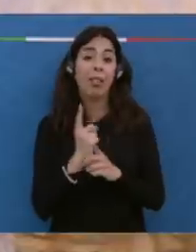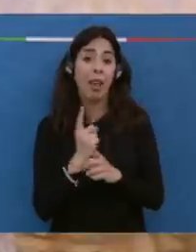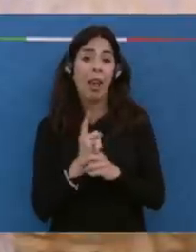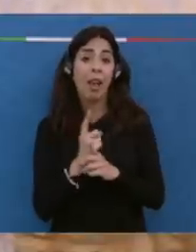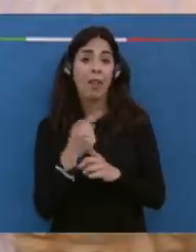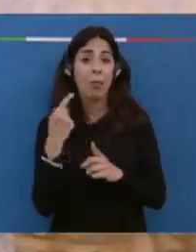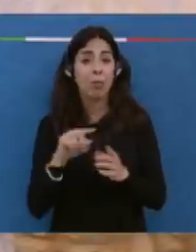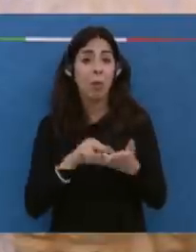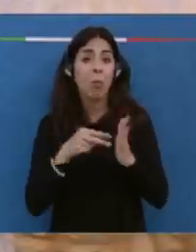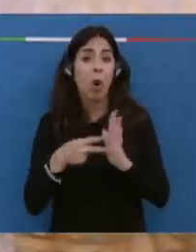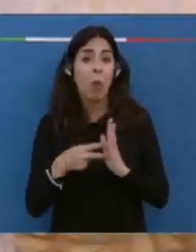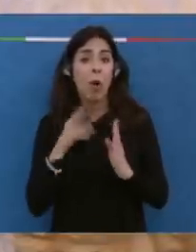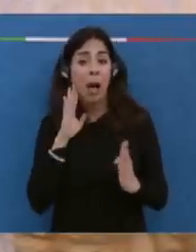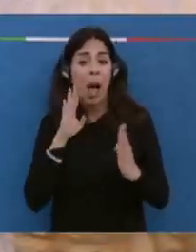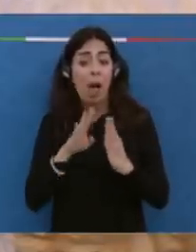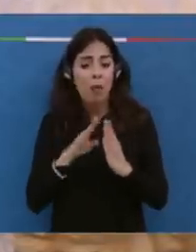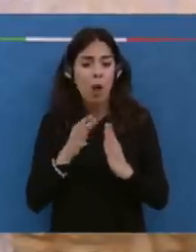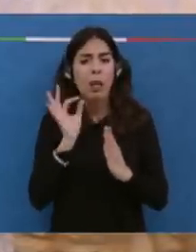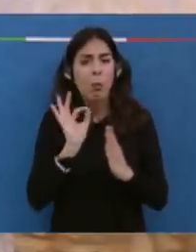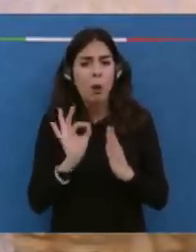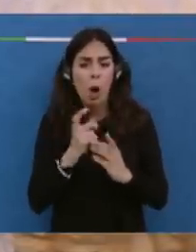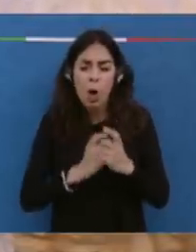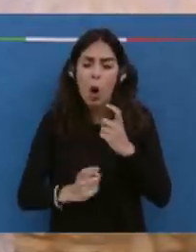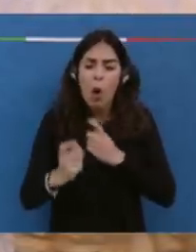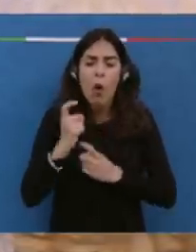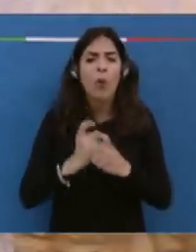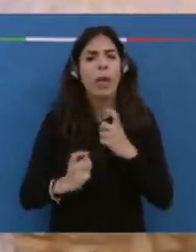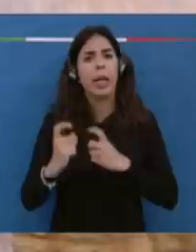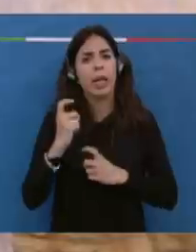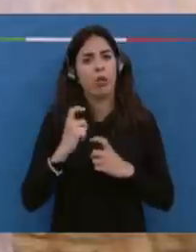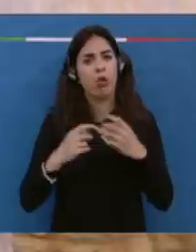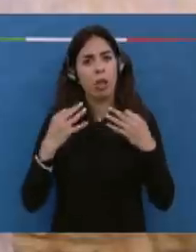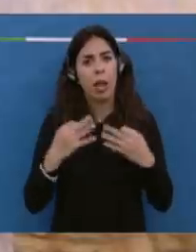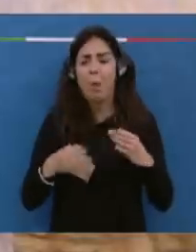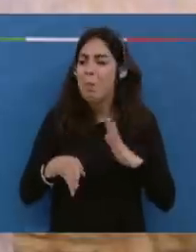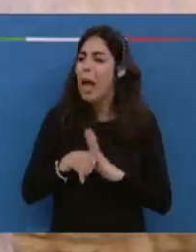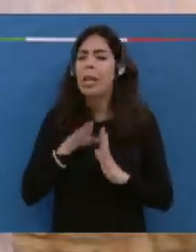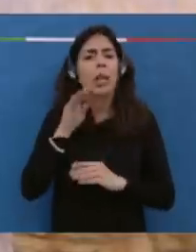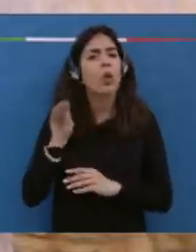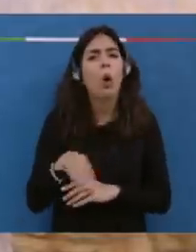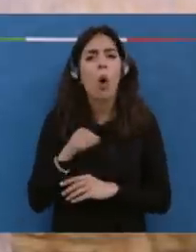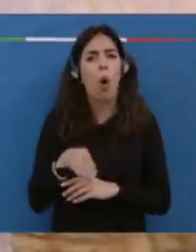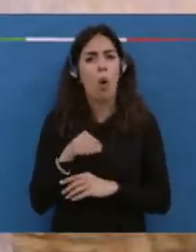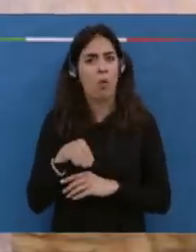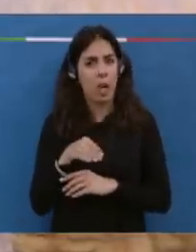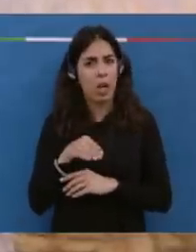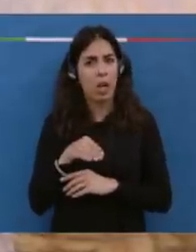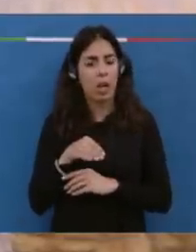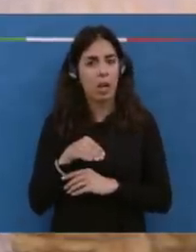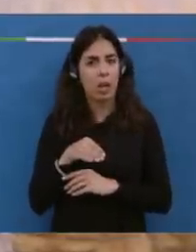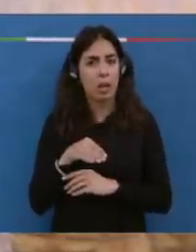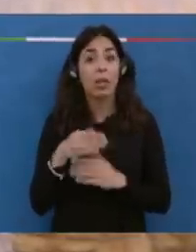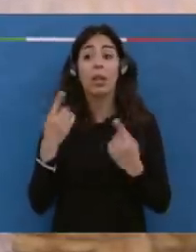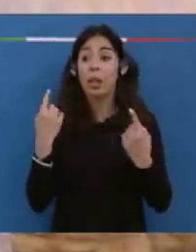affrontata andando alle radici alla fonte da dove parte questa immigrazione è questa poi non